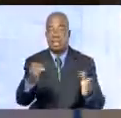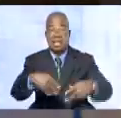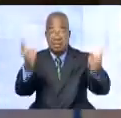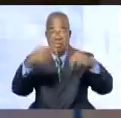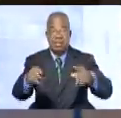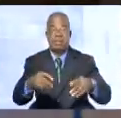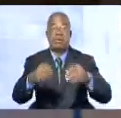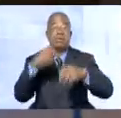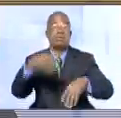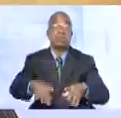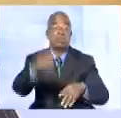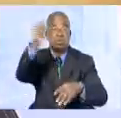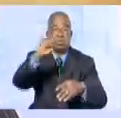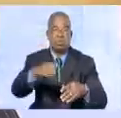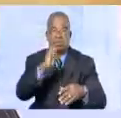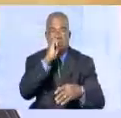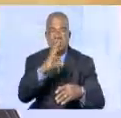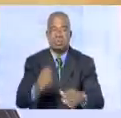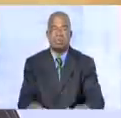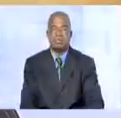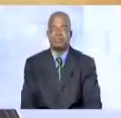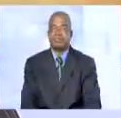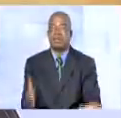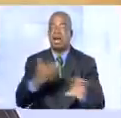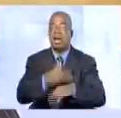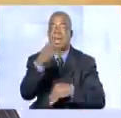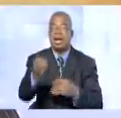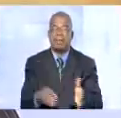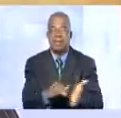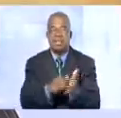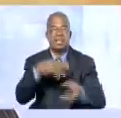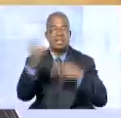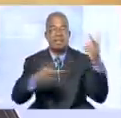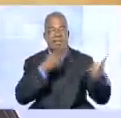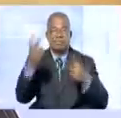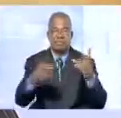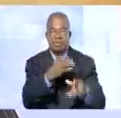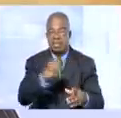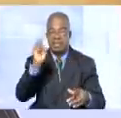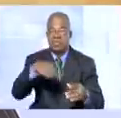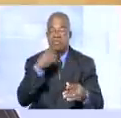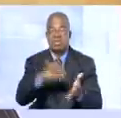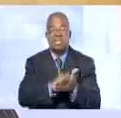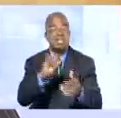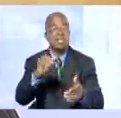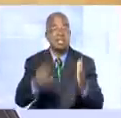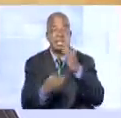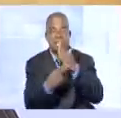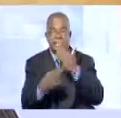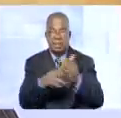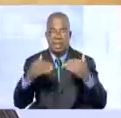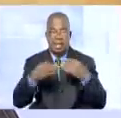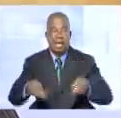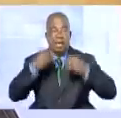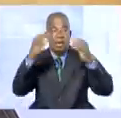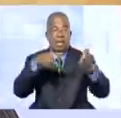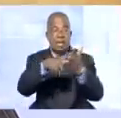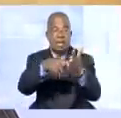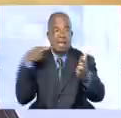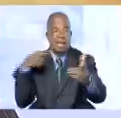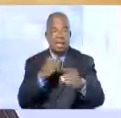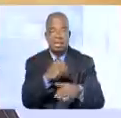connaît le pays. Et dans la suite donc de cette visite, Exim Bank a accordé un crédit à la Côte d'Ivoire, le